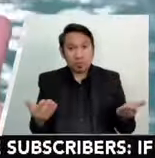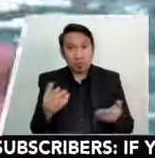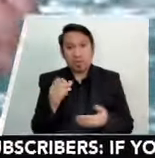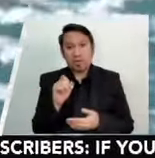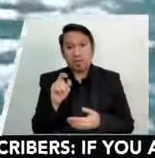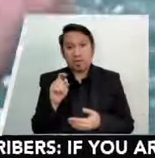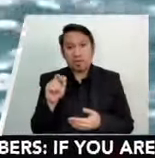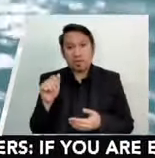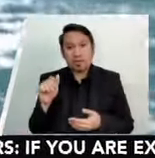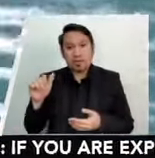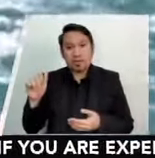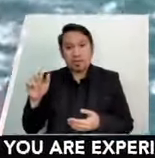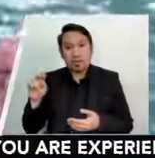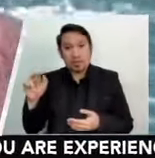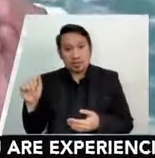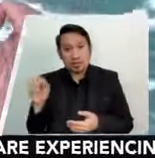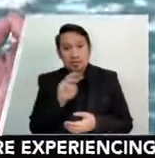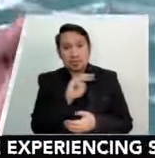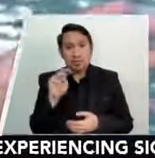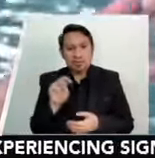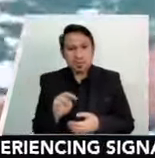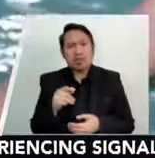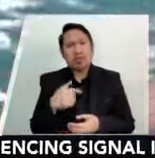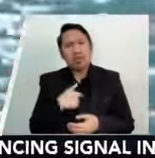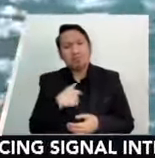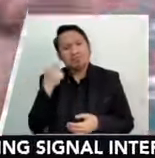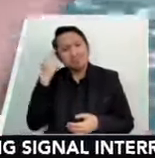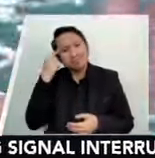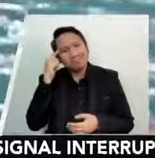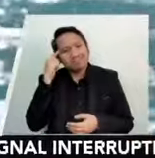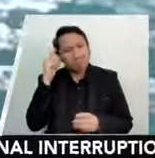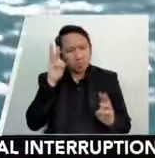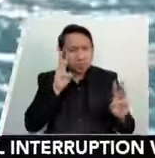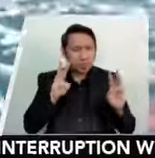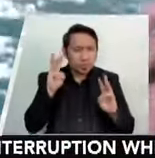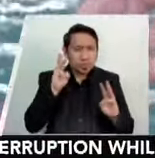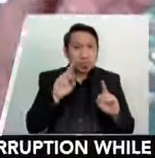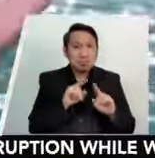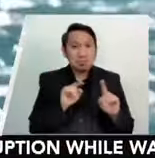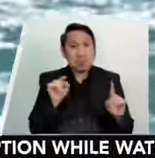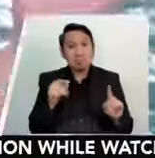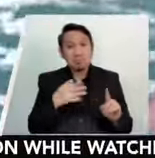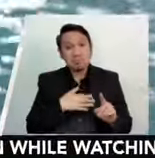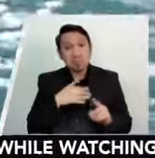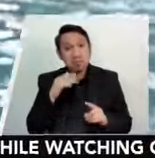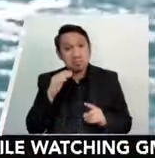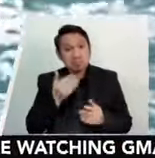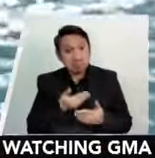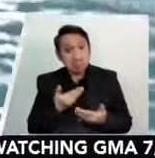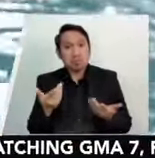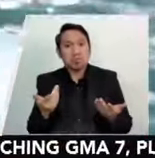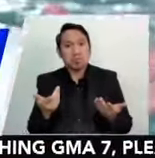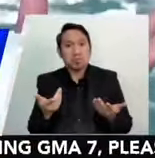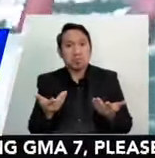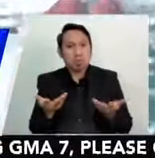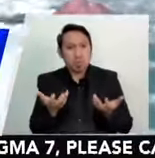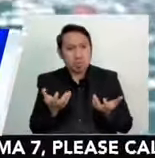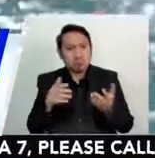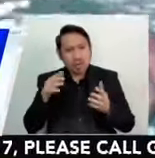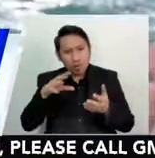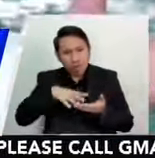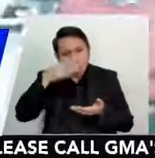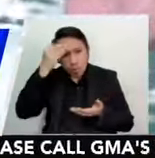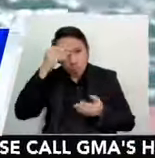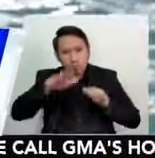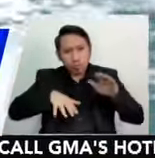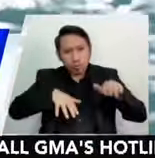talaga din yun muna nung una. Kaya lang, mas gusto kong matuto din yung anak ko sa mag-swimming. Kasi kung